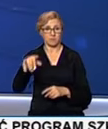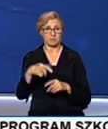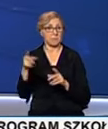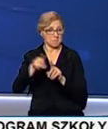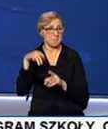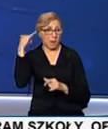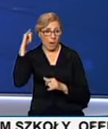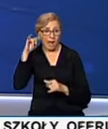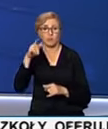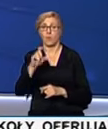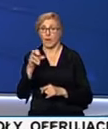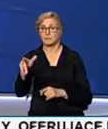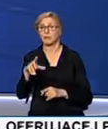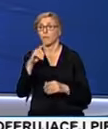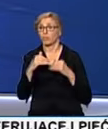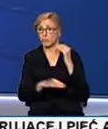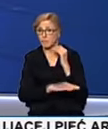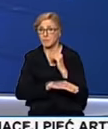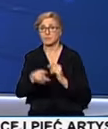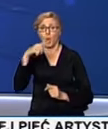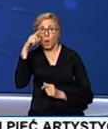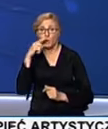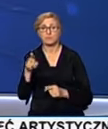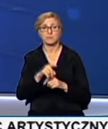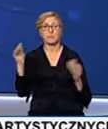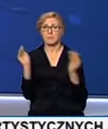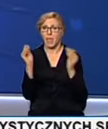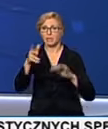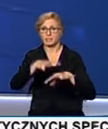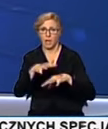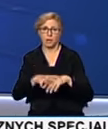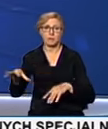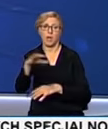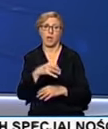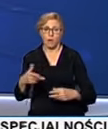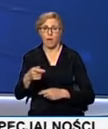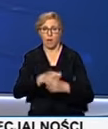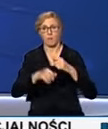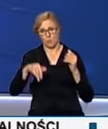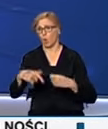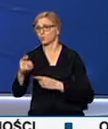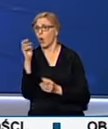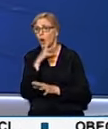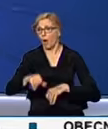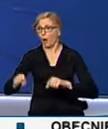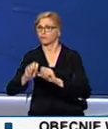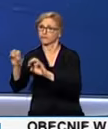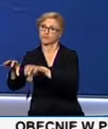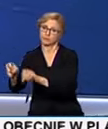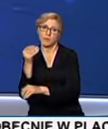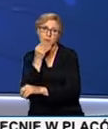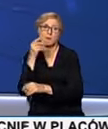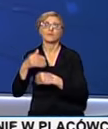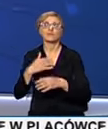Bełchatowie Łasku Poddębicach czy Koluszkach w supermarketach i mniejszych sieciach handlowych do specjalnego koszyka można wrzucać żywność która przed świętami